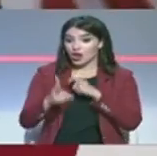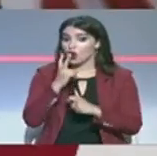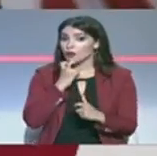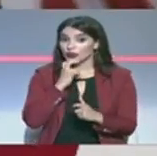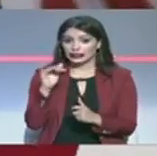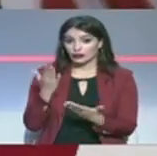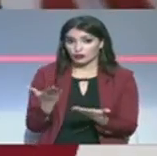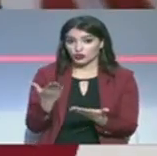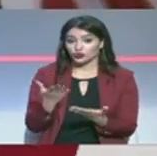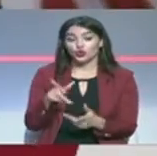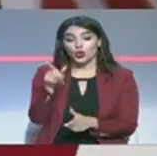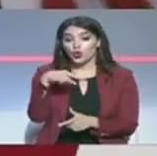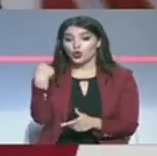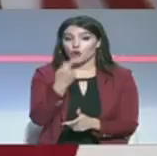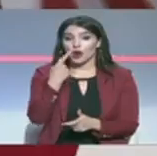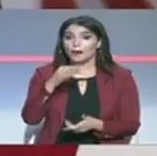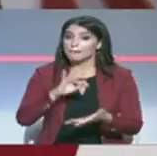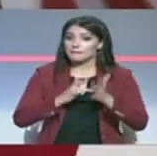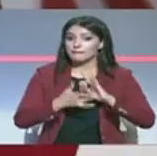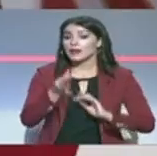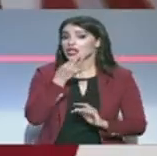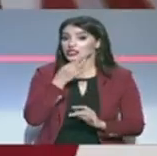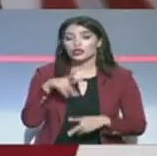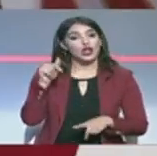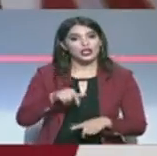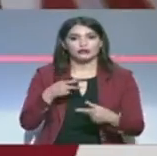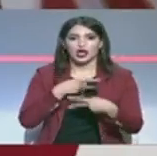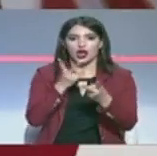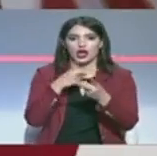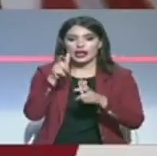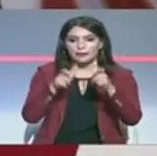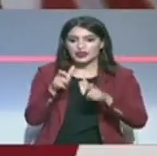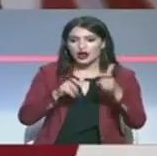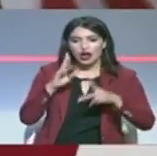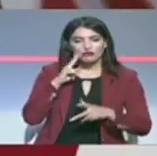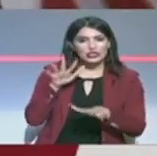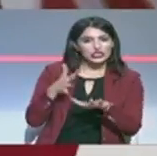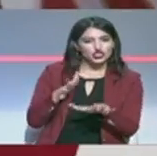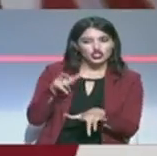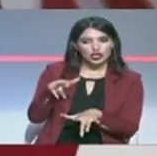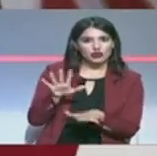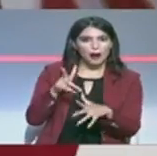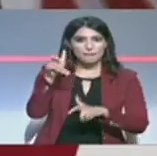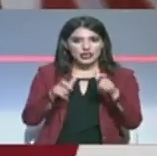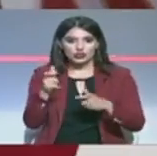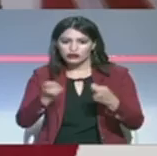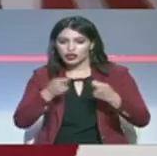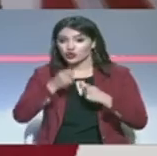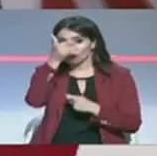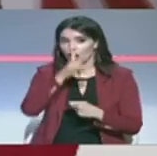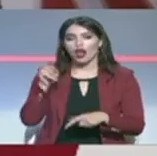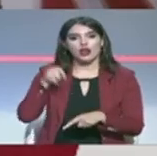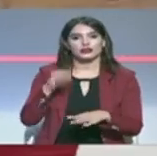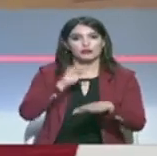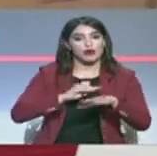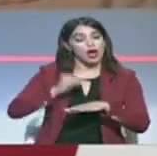اللي من مصلحتنا ومصلحة الناس الكل أنه يتم الإعلام عادة على أي حاجة تجبد الانتباه وأي حاجة تثير الريبة في المجال